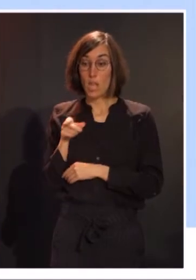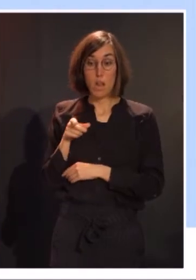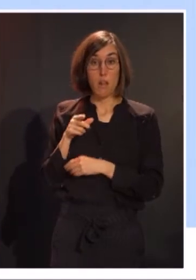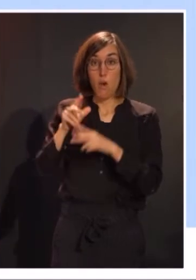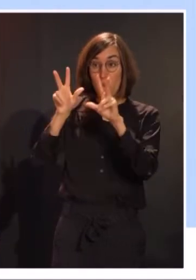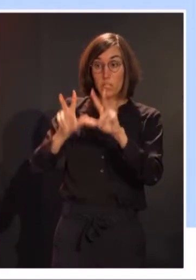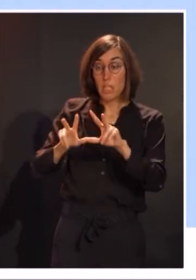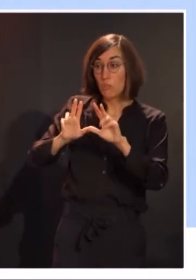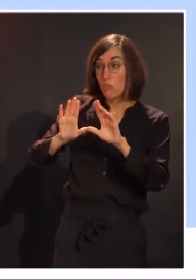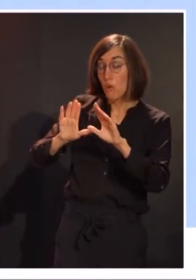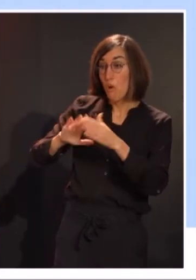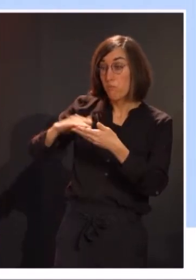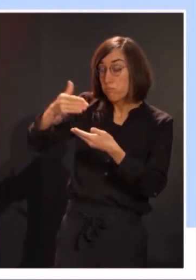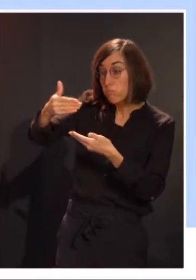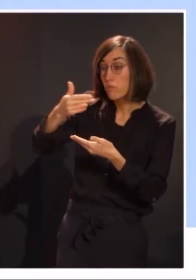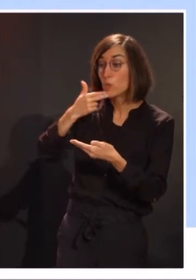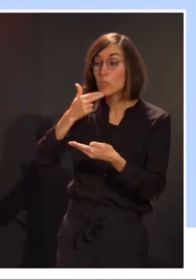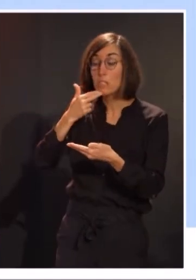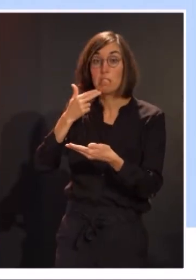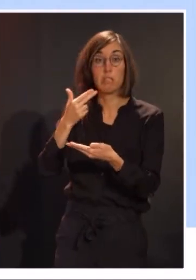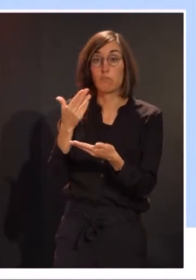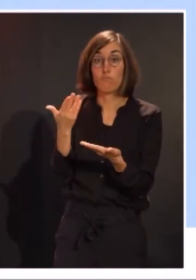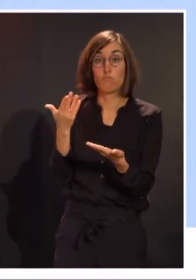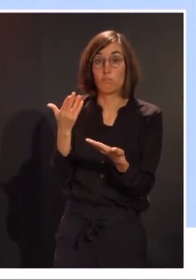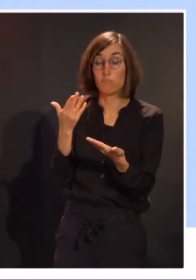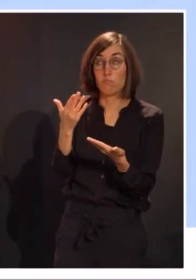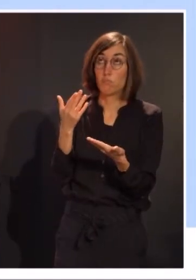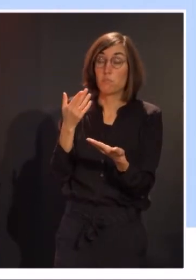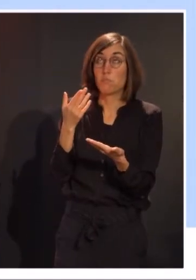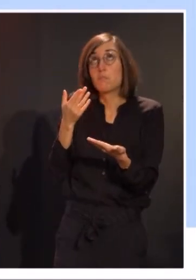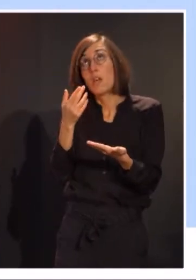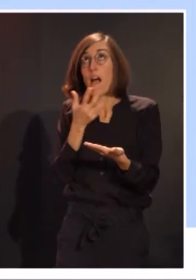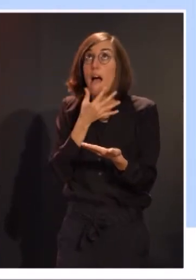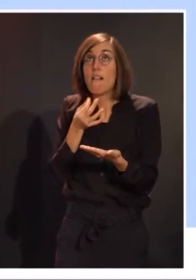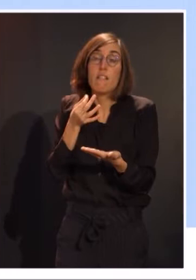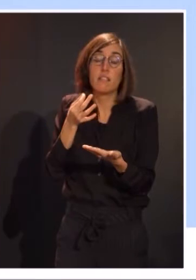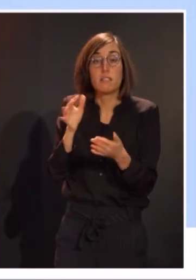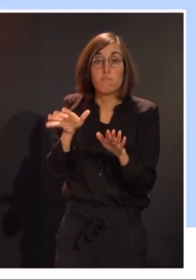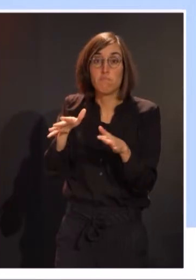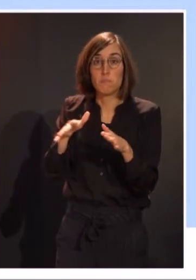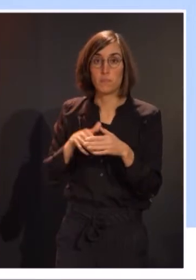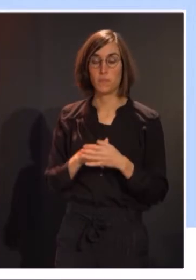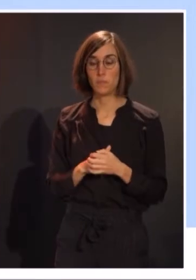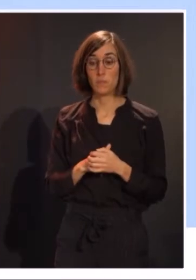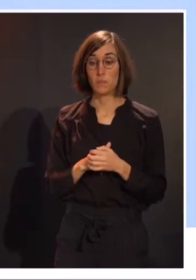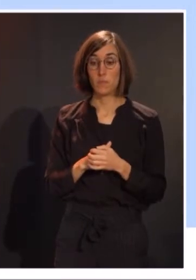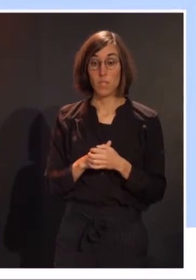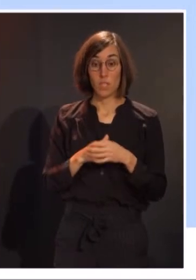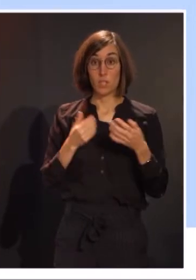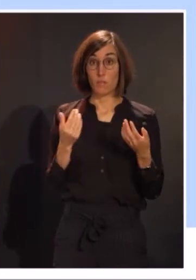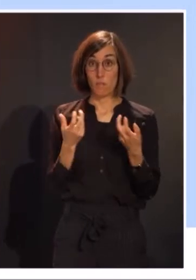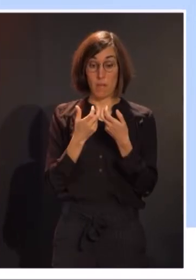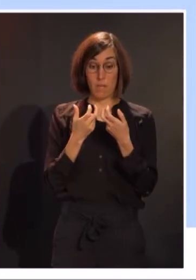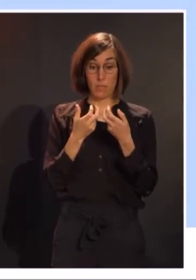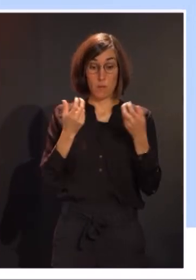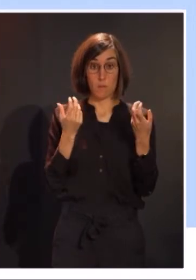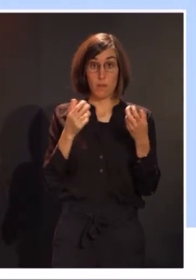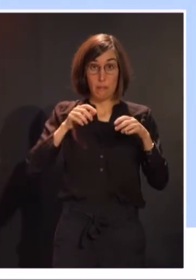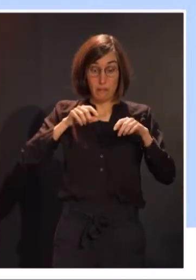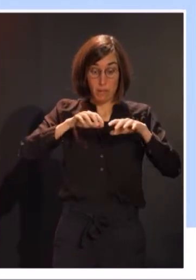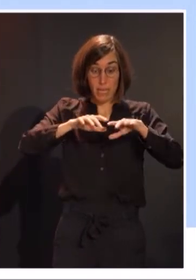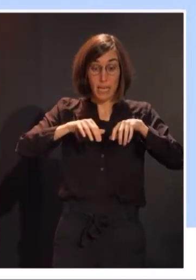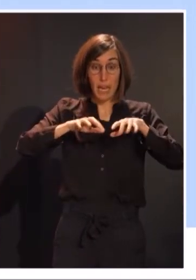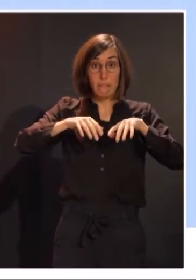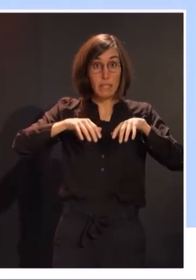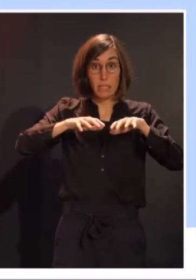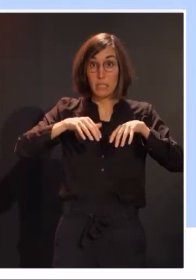qu'elle utilisait, avec lequel elle était forcément très à l'aise. Donc finalement, elle n'avait pas du tout de connaissance du clavier, ce